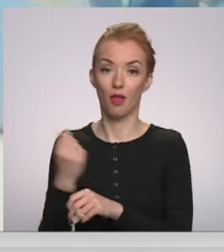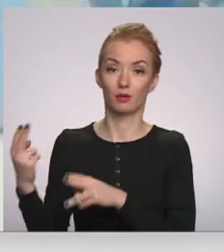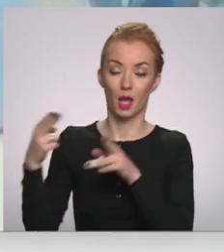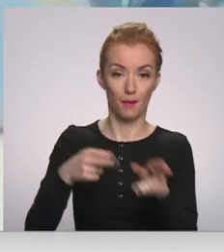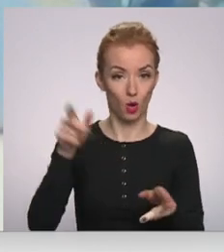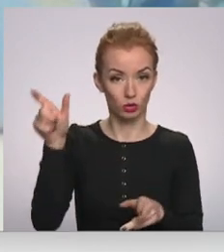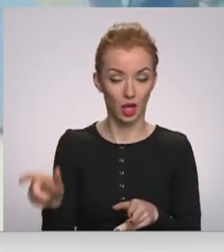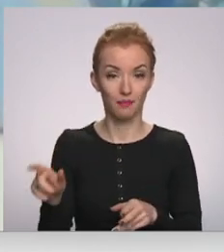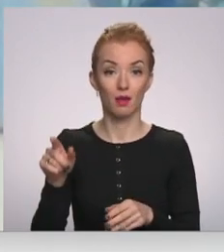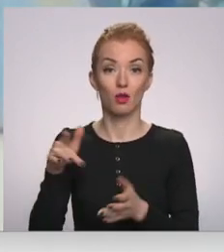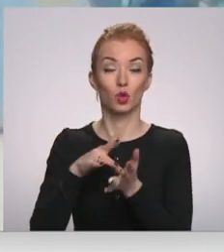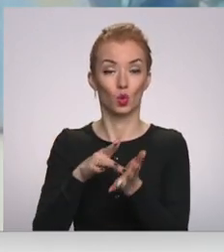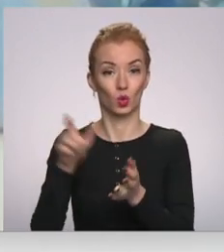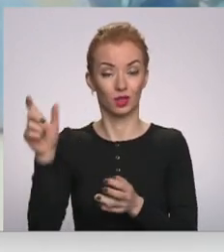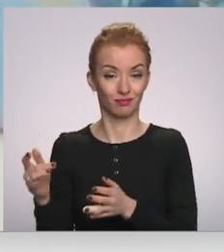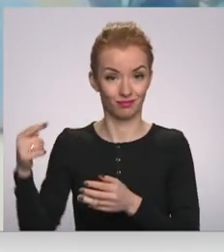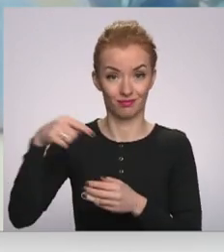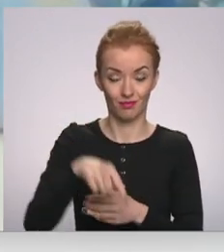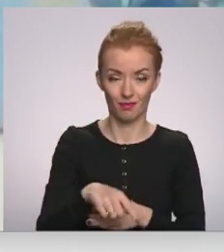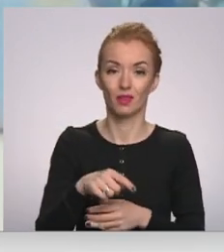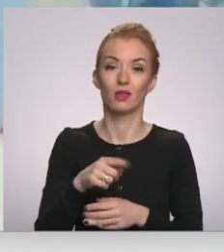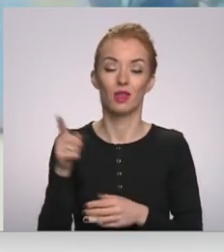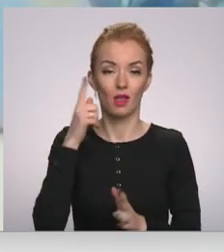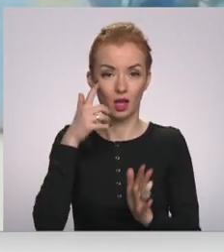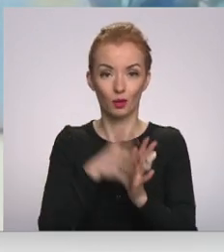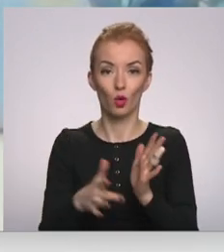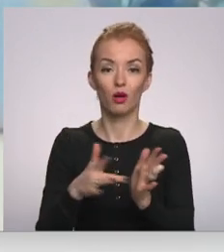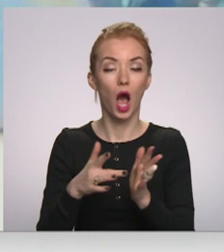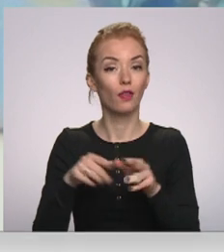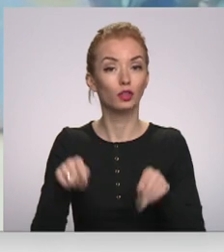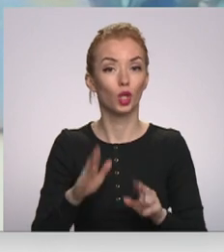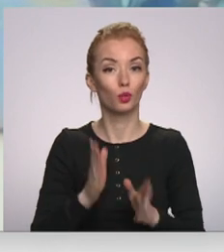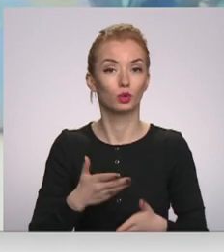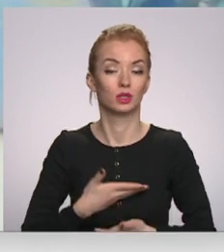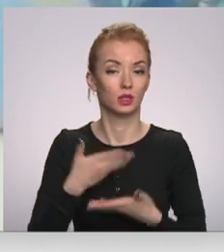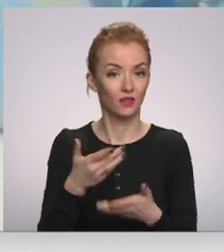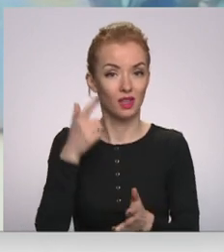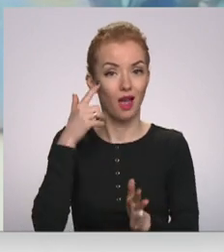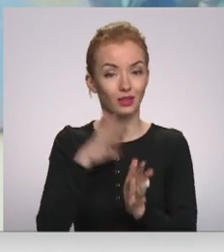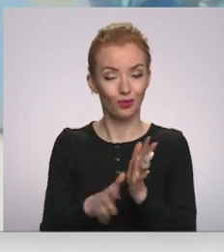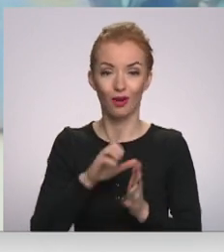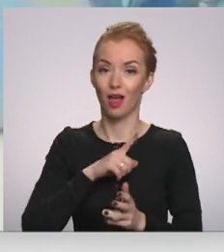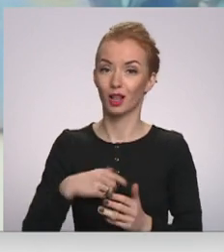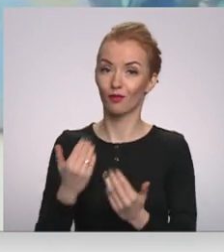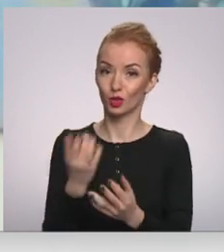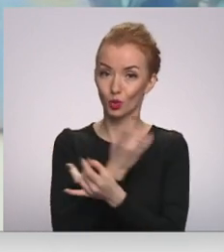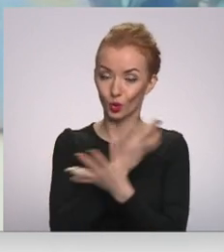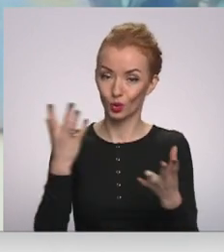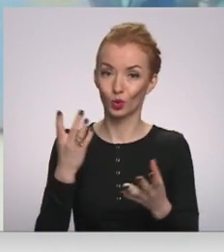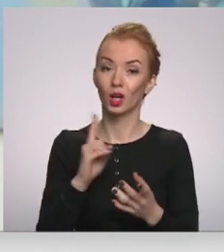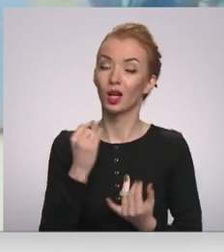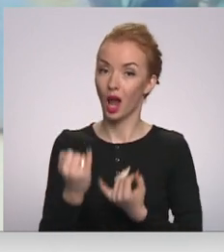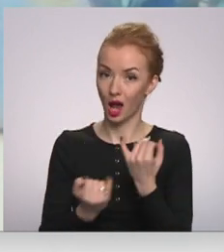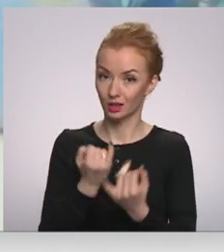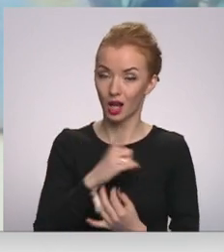ir iebraucis Latvijā, viņam ir jāsaprot, kāda te tā dzīve būs. Ja? Jāsaprot tā latviešu kultūra, viņa jāciena,